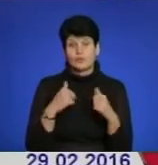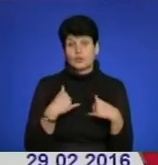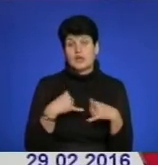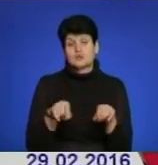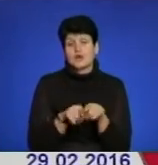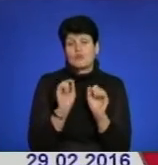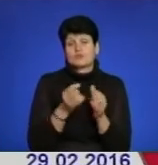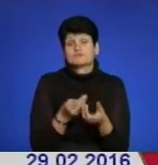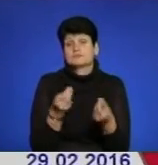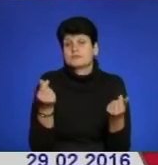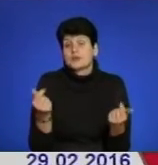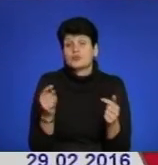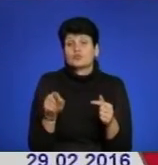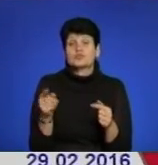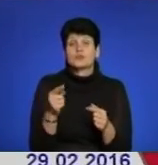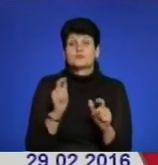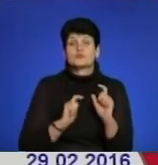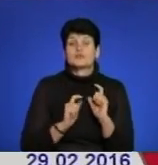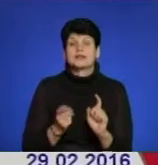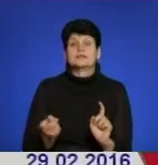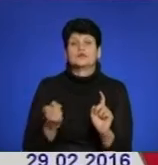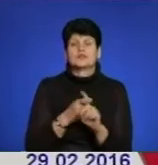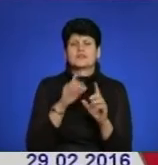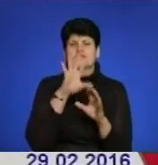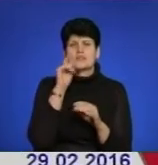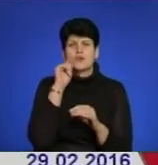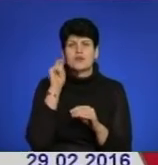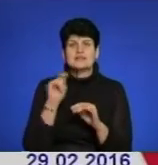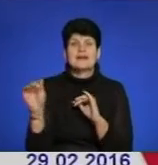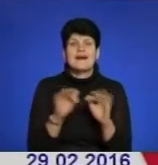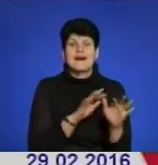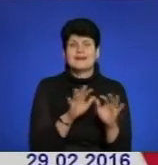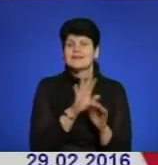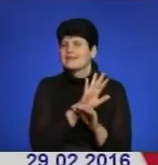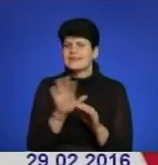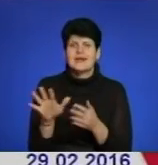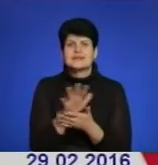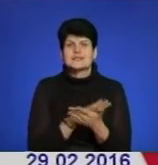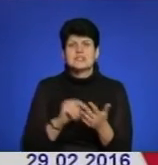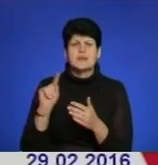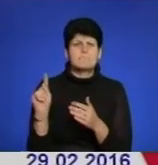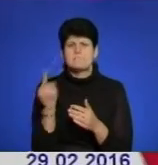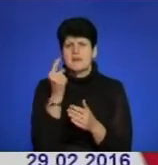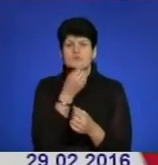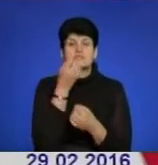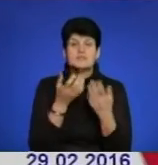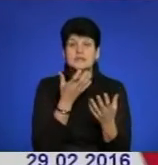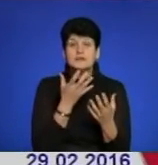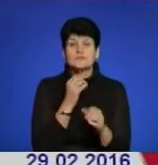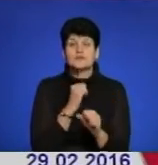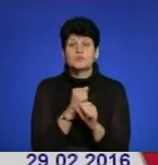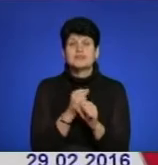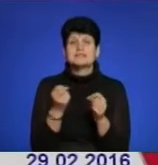кажуть екологи. Тому тернопільські студенти долучилися до всеукраїнської акції «Не знищуйте первоцвіти». Розробили